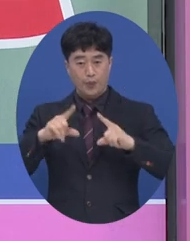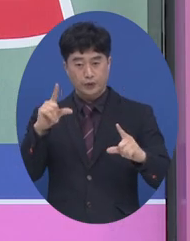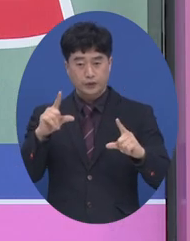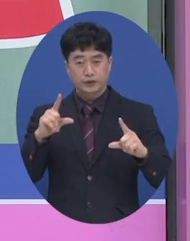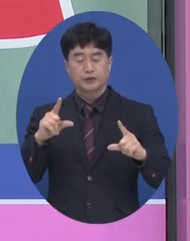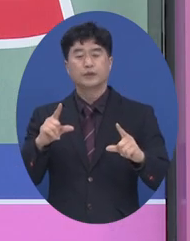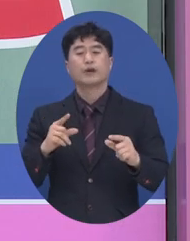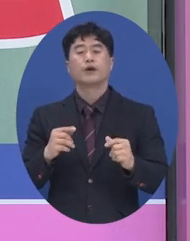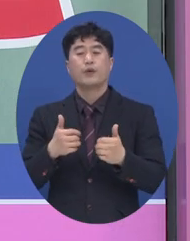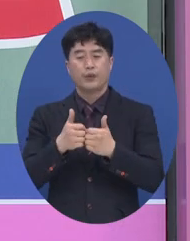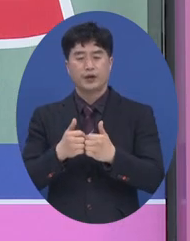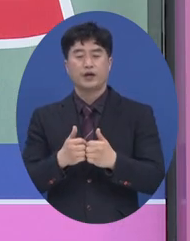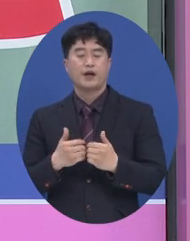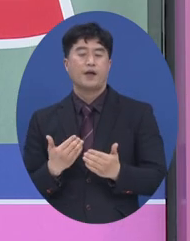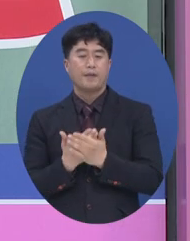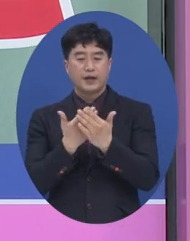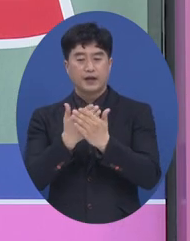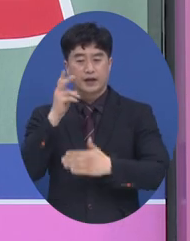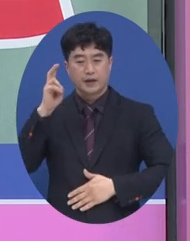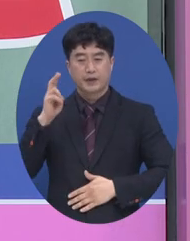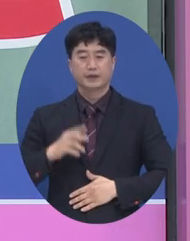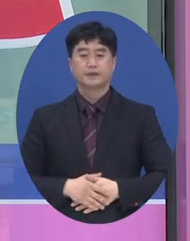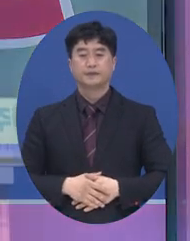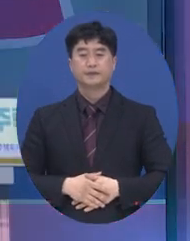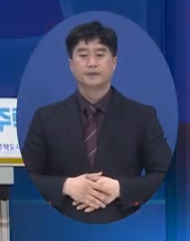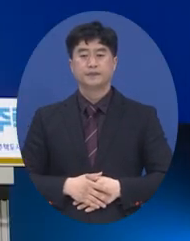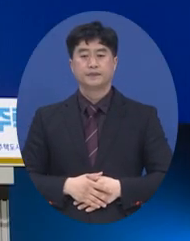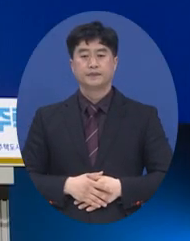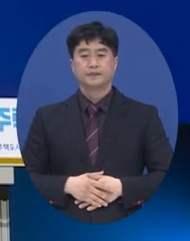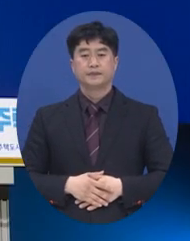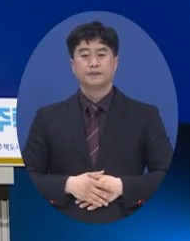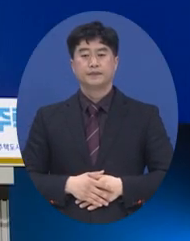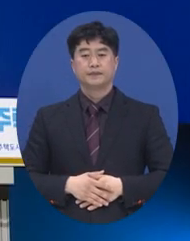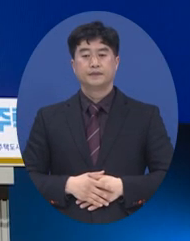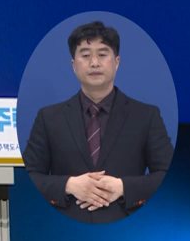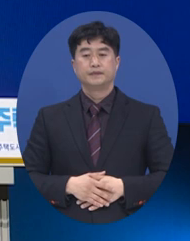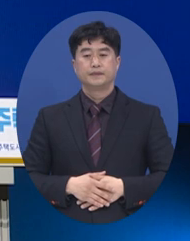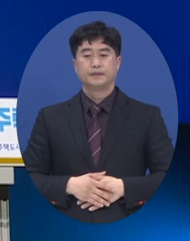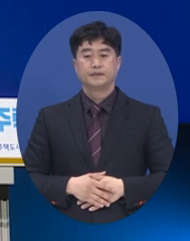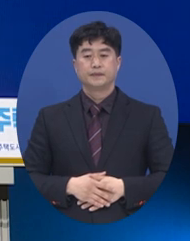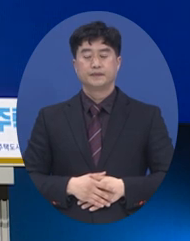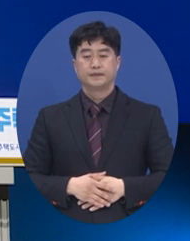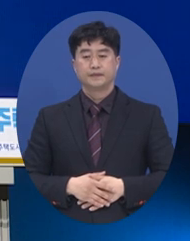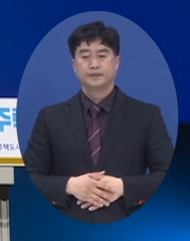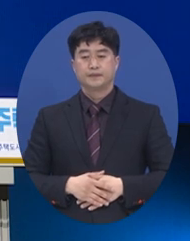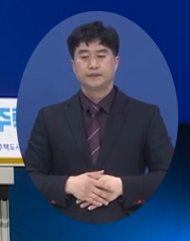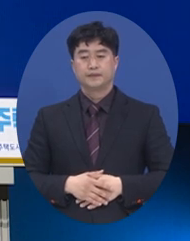논의는 더 활발해질 전망입니다. 경기지TV 최지연입니다.